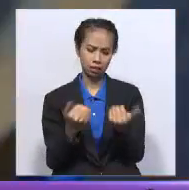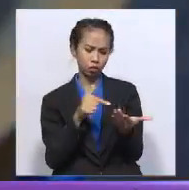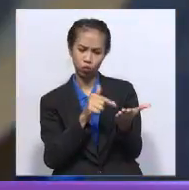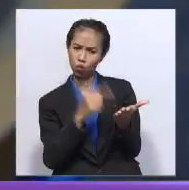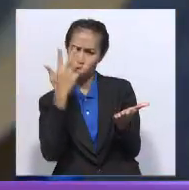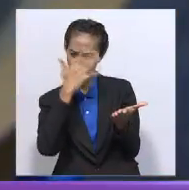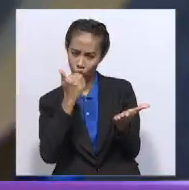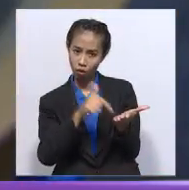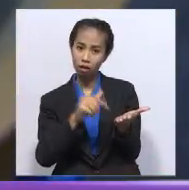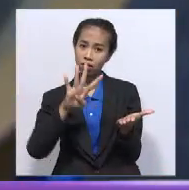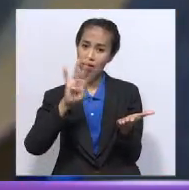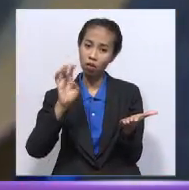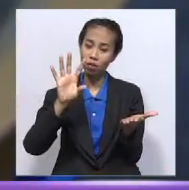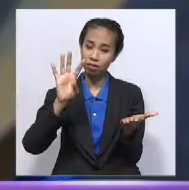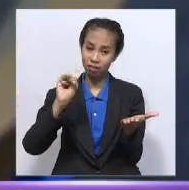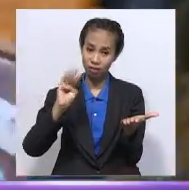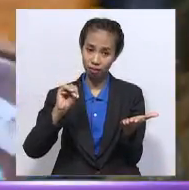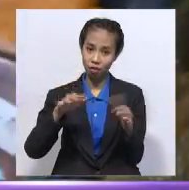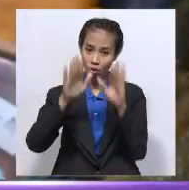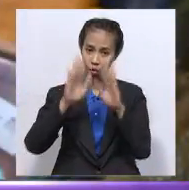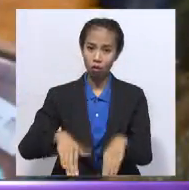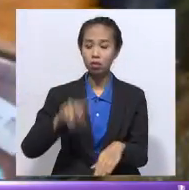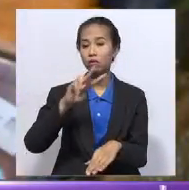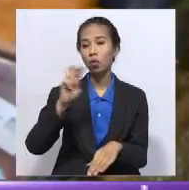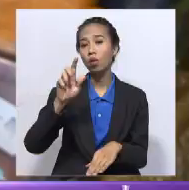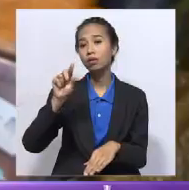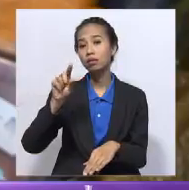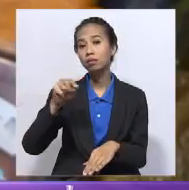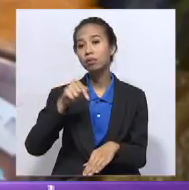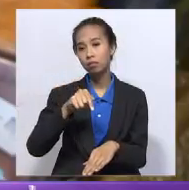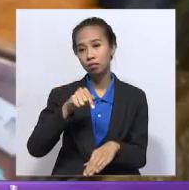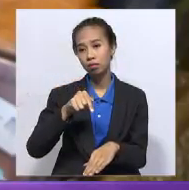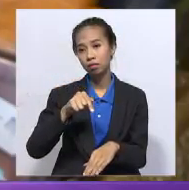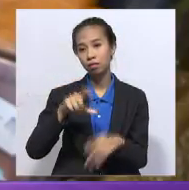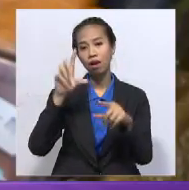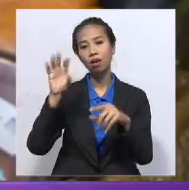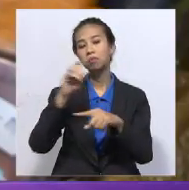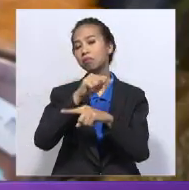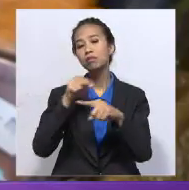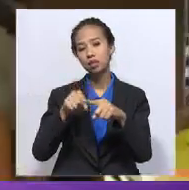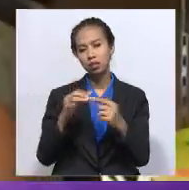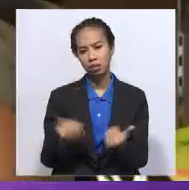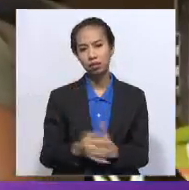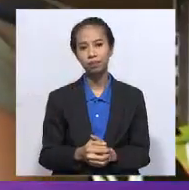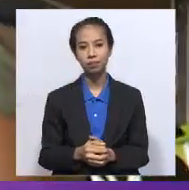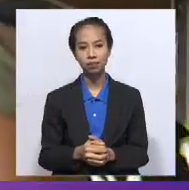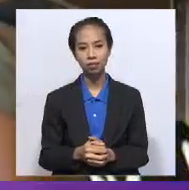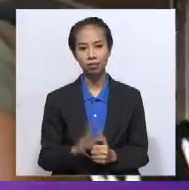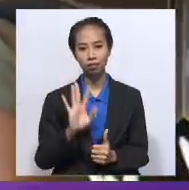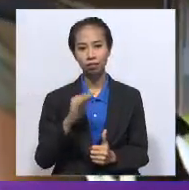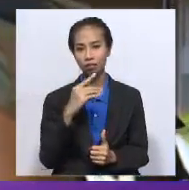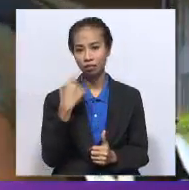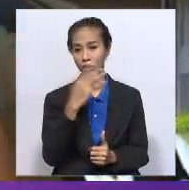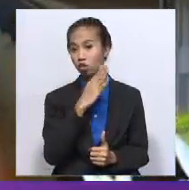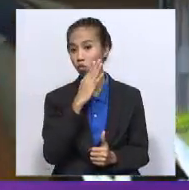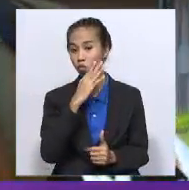ก440บาทลด50แล้วเหลือเพียง220 ครึ่งนึงเลย ถูกมากค่ะ ราคานี้ไม่ได้แล้วนะเพราะว่าที่ในช็อ